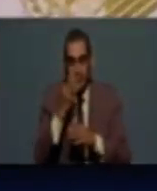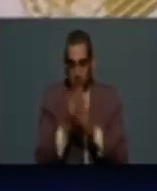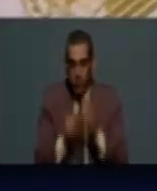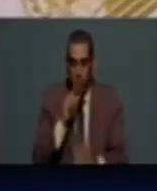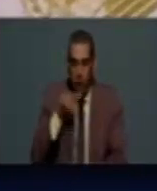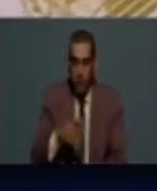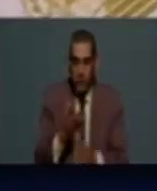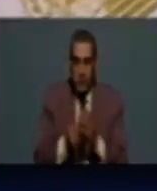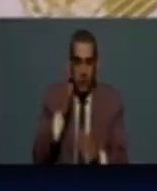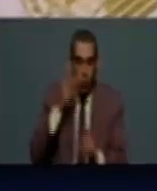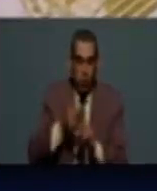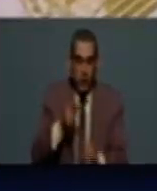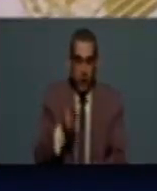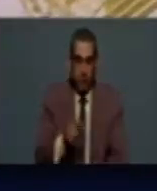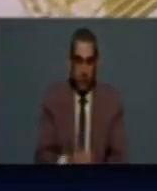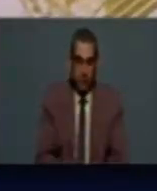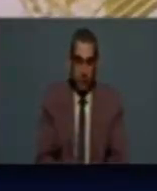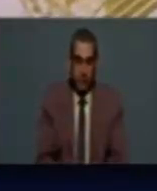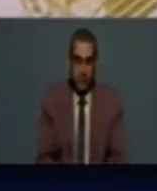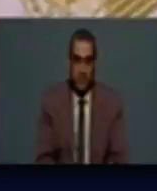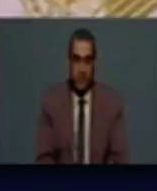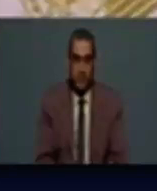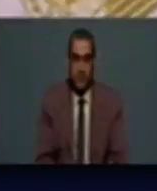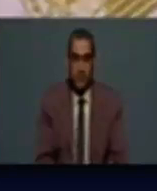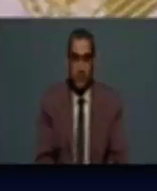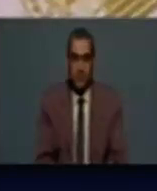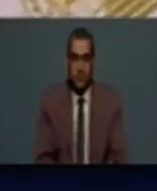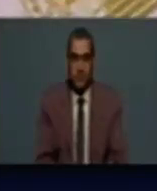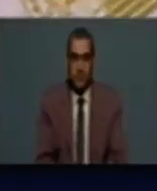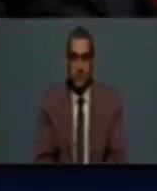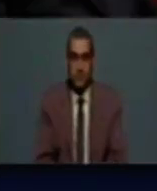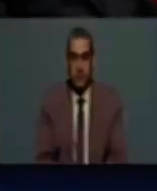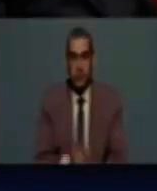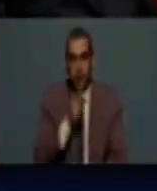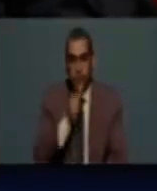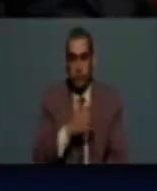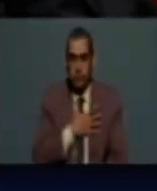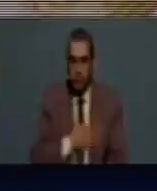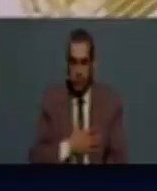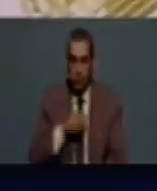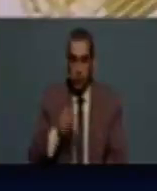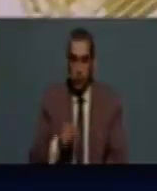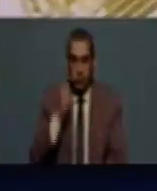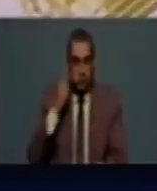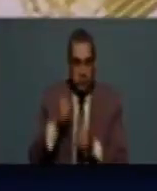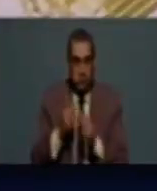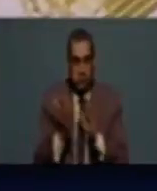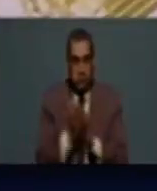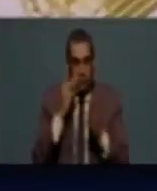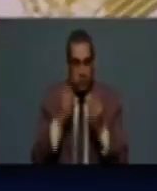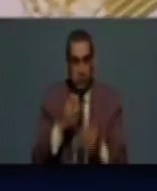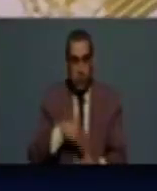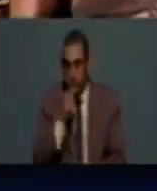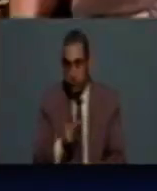العظيمة وتعزيز مفاهيم رسالة الإسلام في أذهاننا التي بلغت في الإنسانية أعلى درجاتها ورسمت